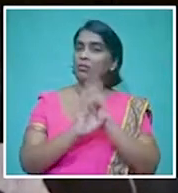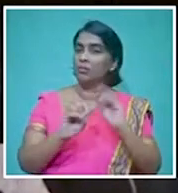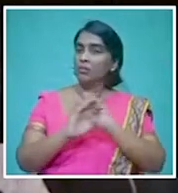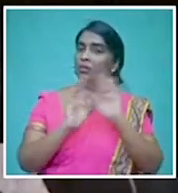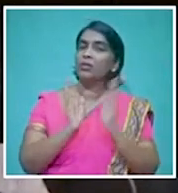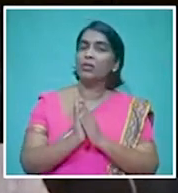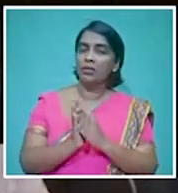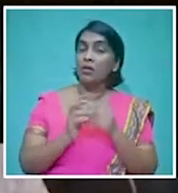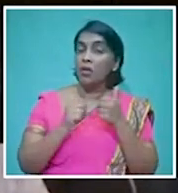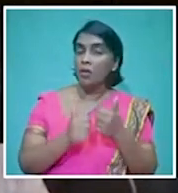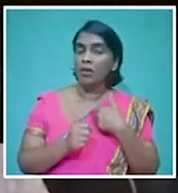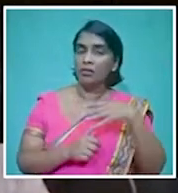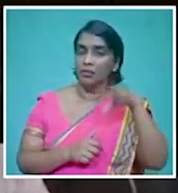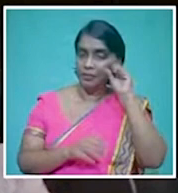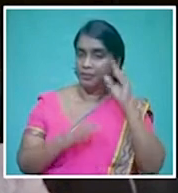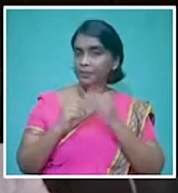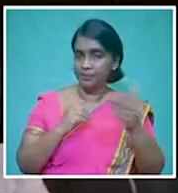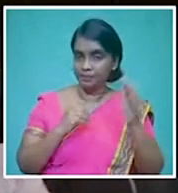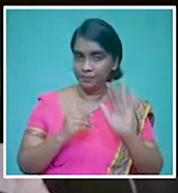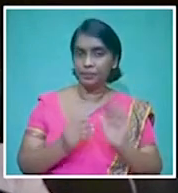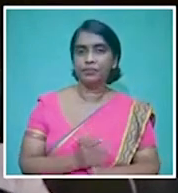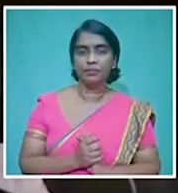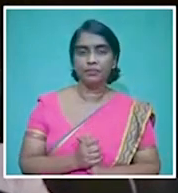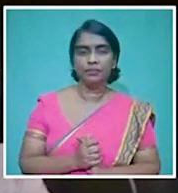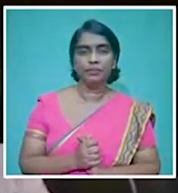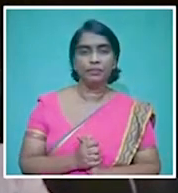මම හිතන්නේ හොඳටම දැන් ඔප්පු වෙමින් යන්නේ.